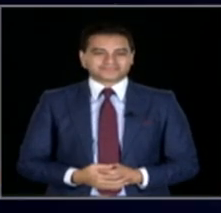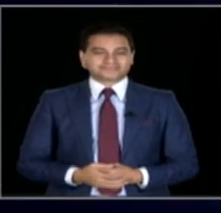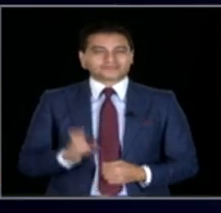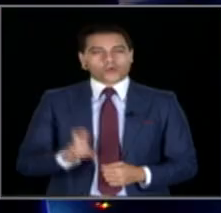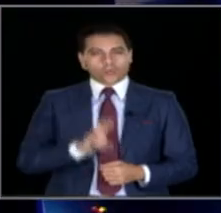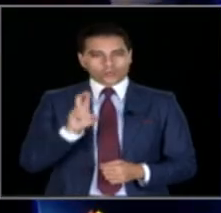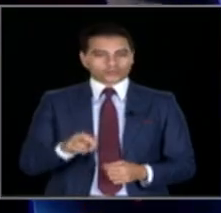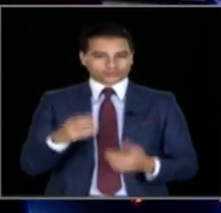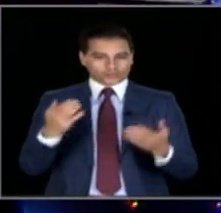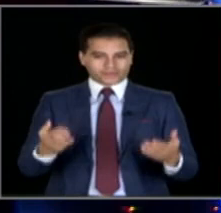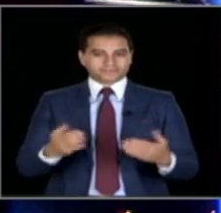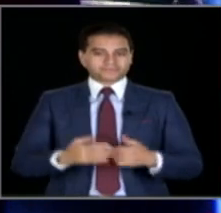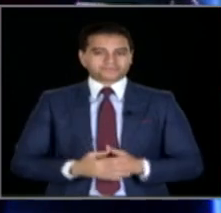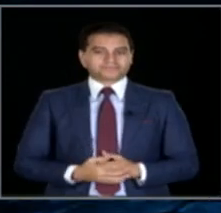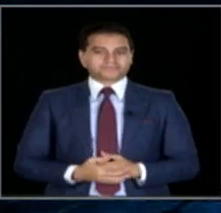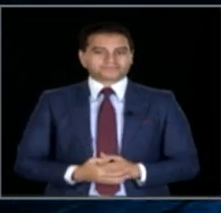والسؤال هو